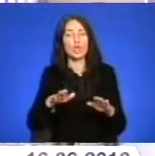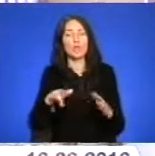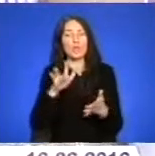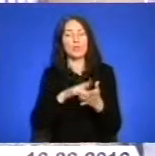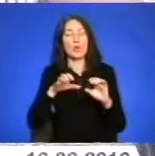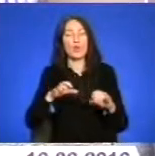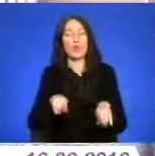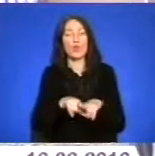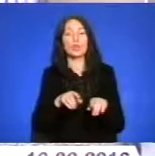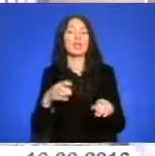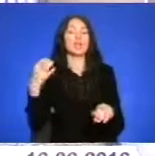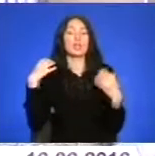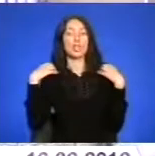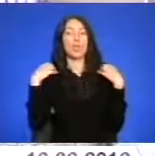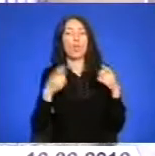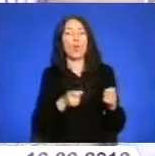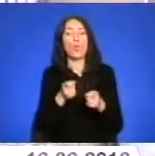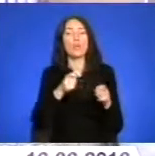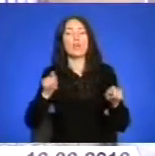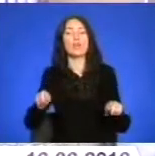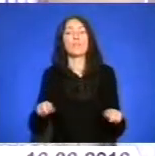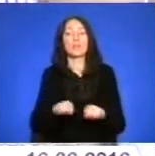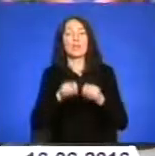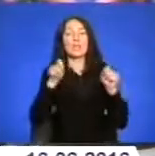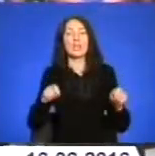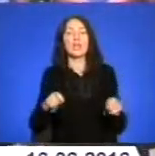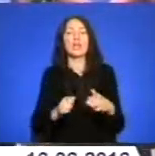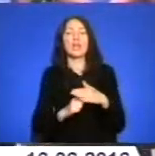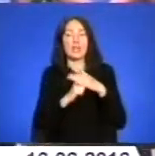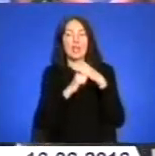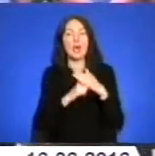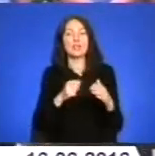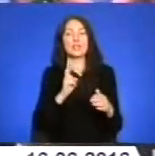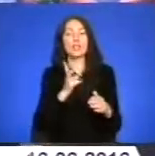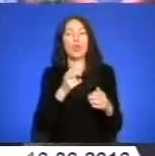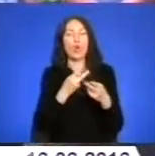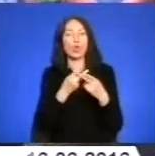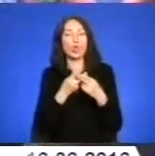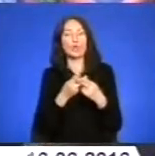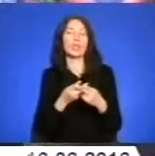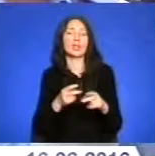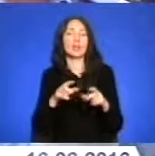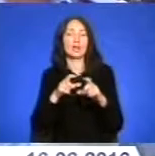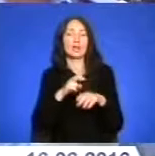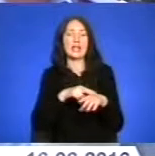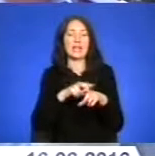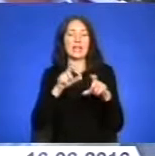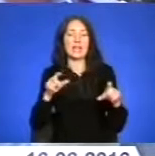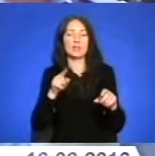начальником управління відкрити на базі колонії поліцейську станцію. Тут ми створили практично всі умови. Є їдальня, є